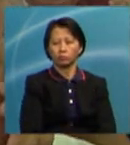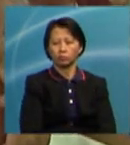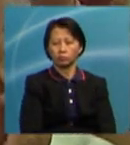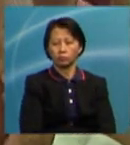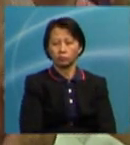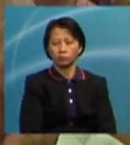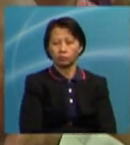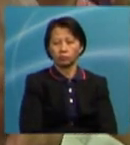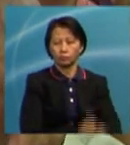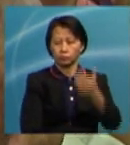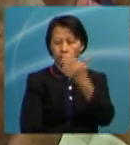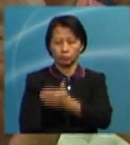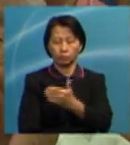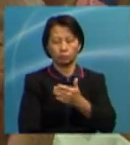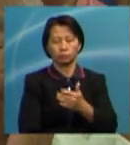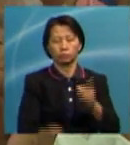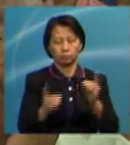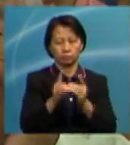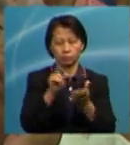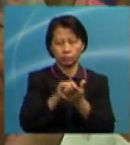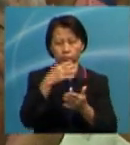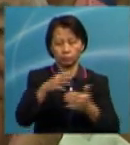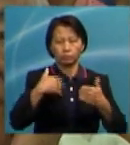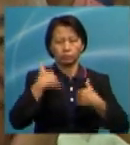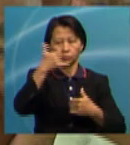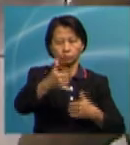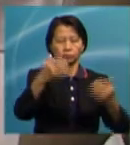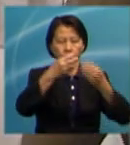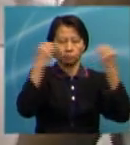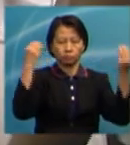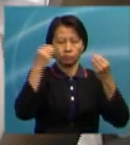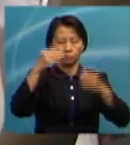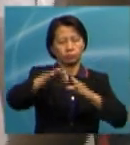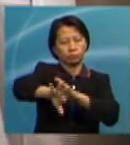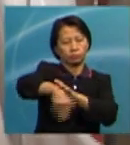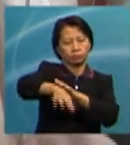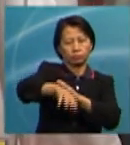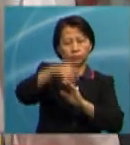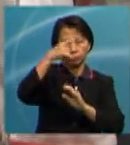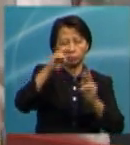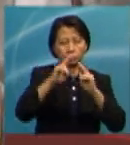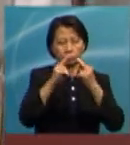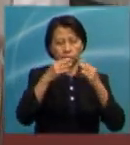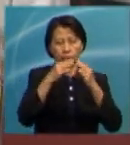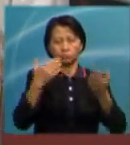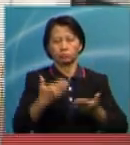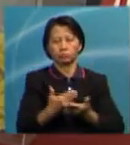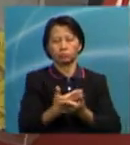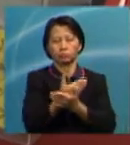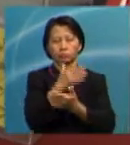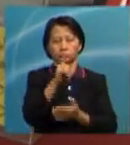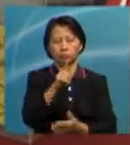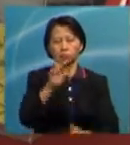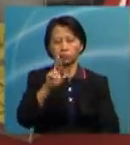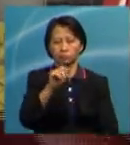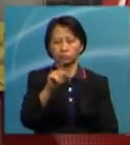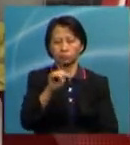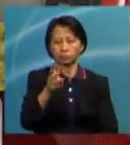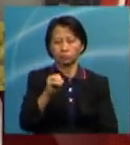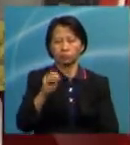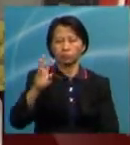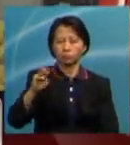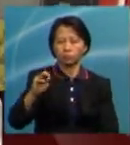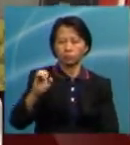sekali beliau ditemui media selepas menghadiri Majlis cabutan undi bagi unit baru Perumahan Wan Razak Mansion di Sungai